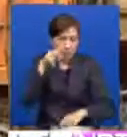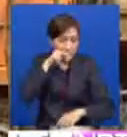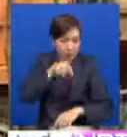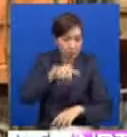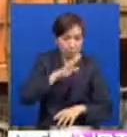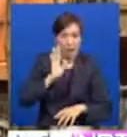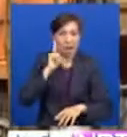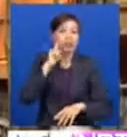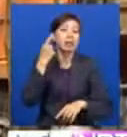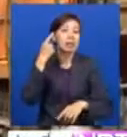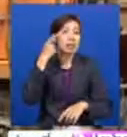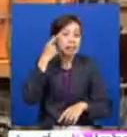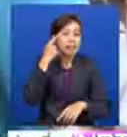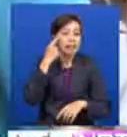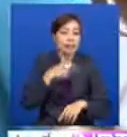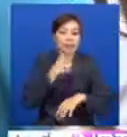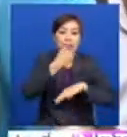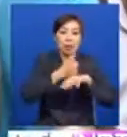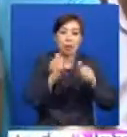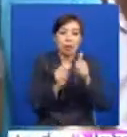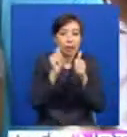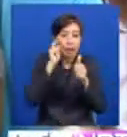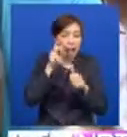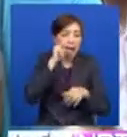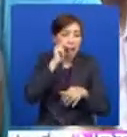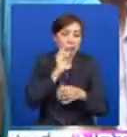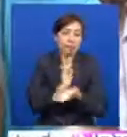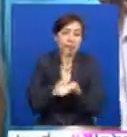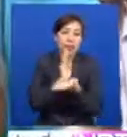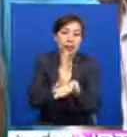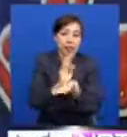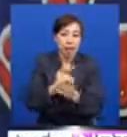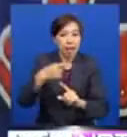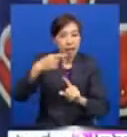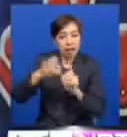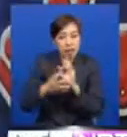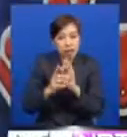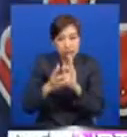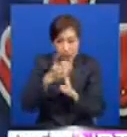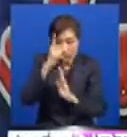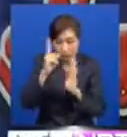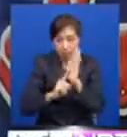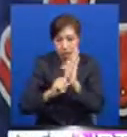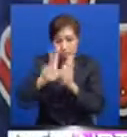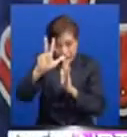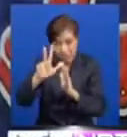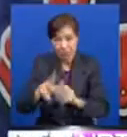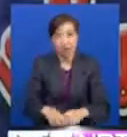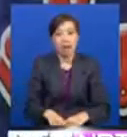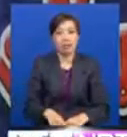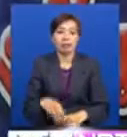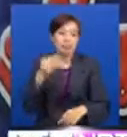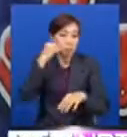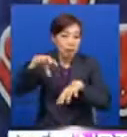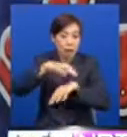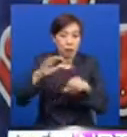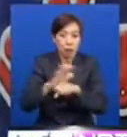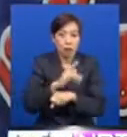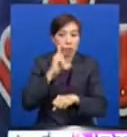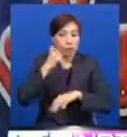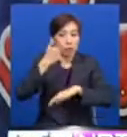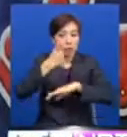สัปดาห์ละ 3ครั้งทั่วถึงทุกหลังคาเรือนด้านนายสุธีมากบุญรัฐมนตรีช่วยว่าการกระทรวงมหาดไทย